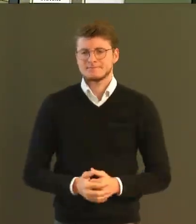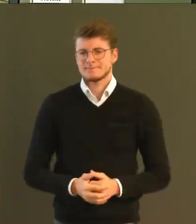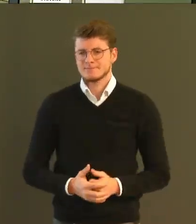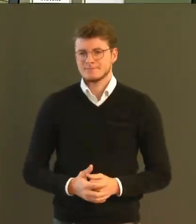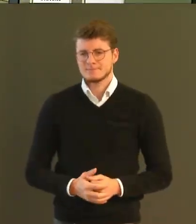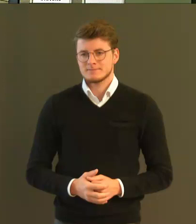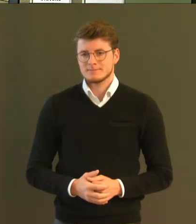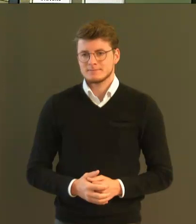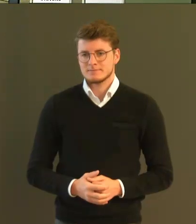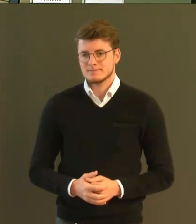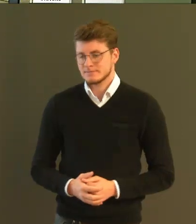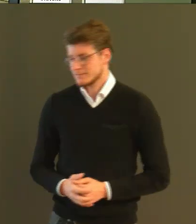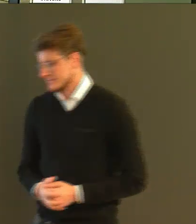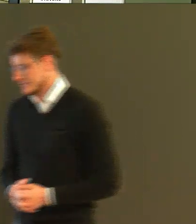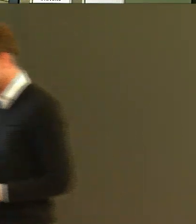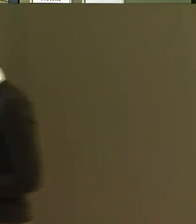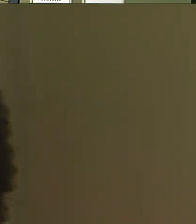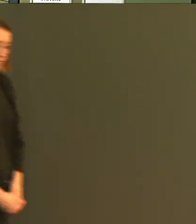merci